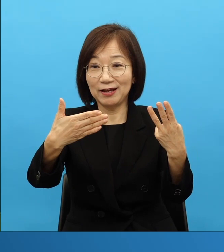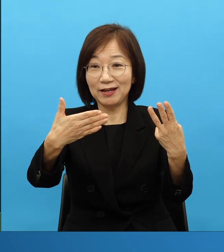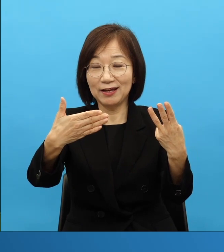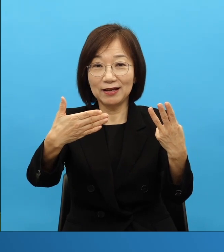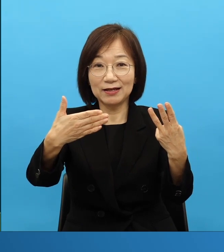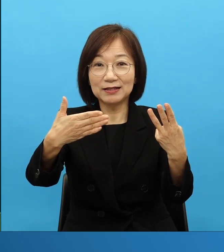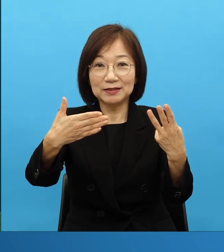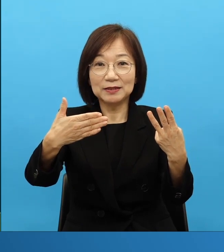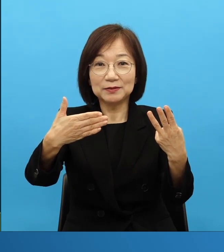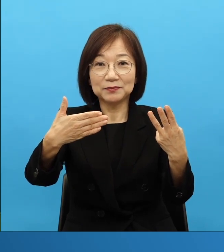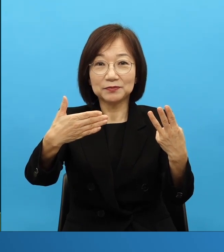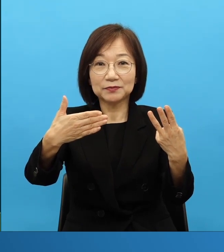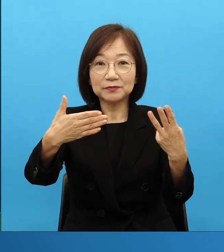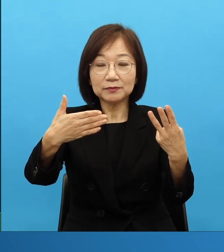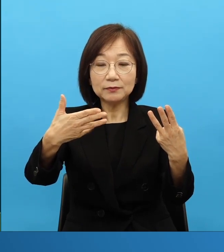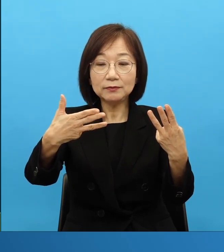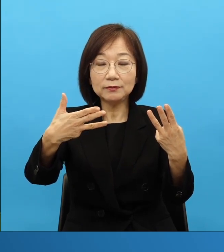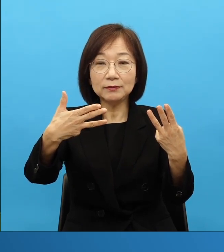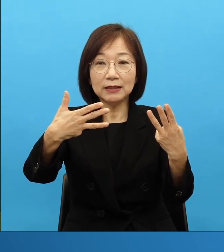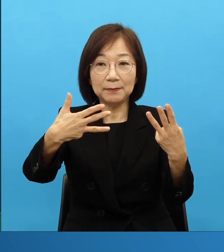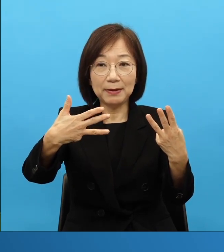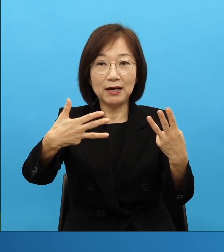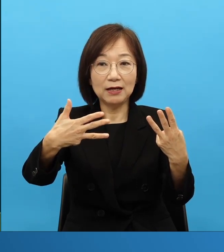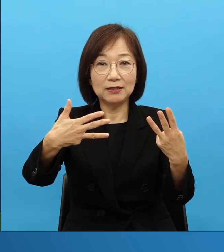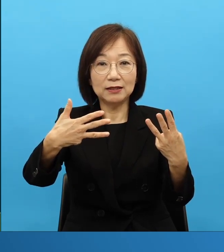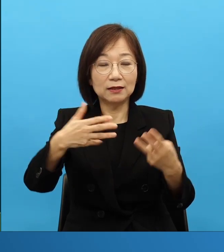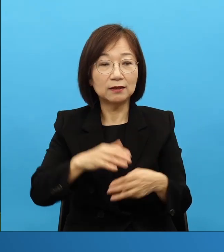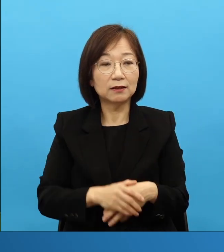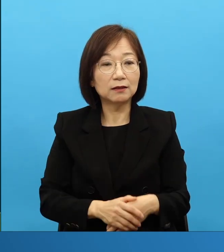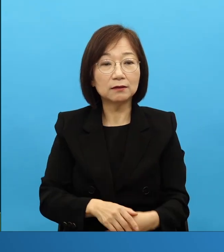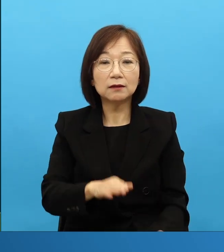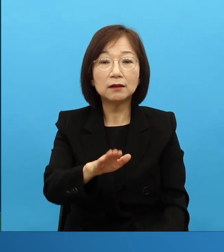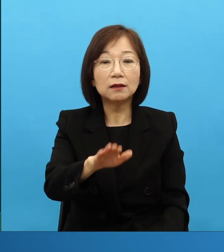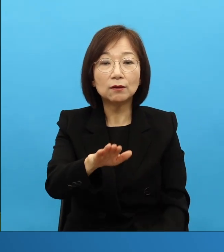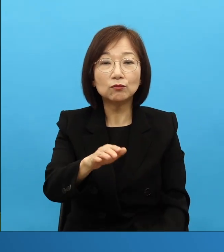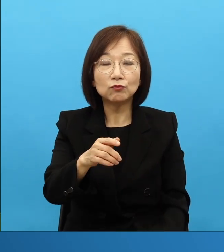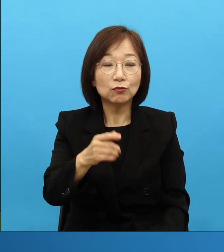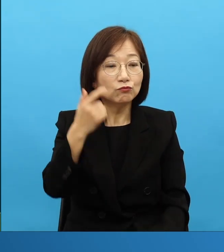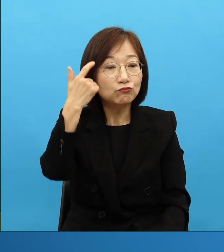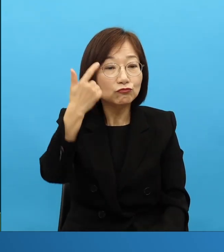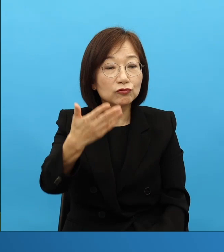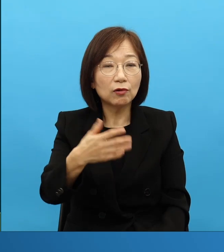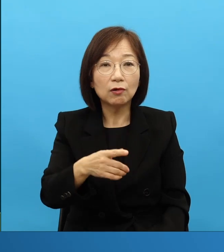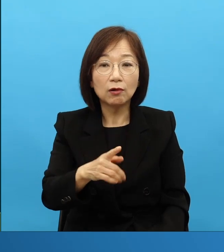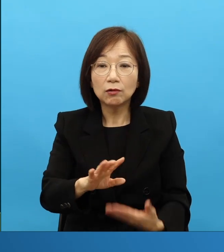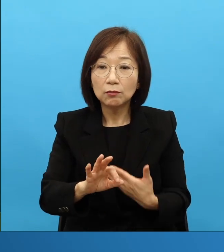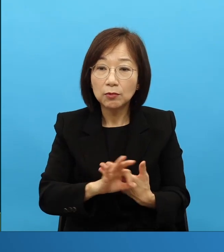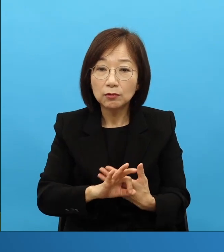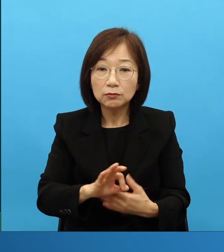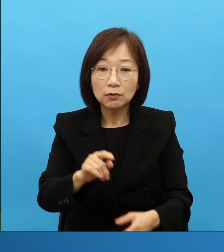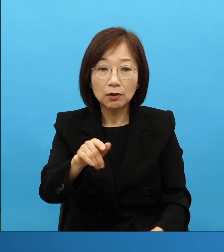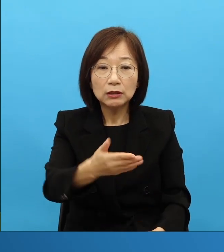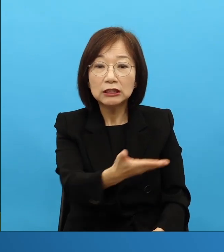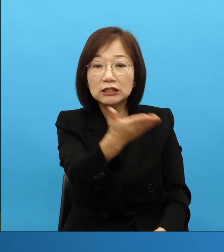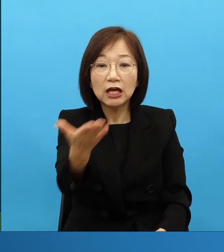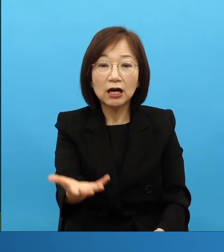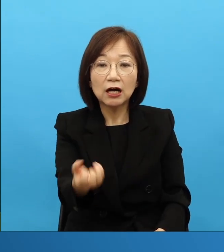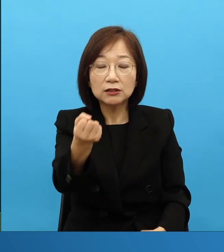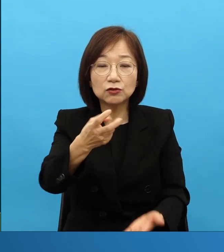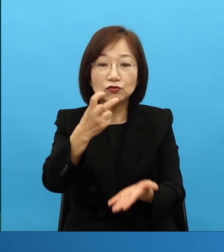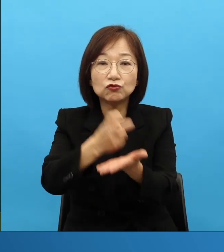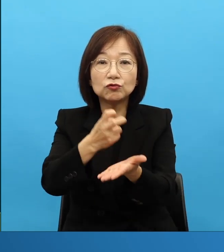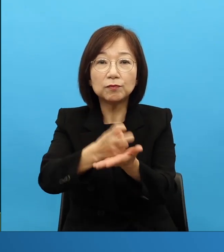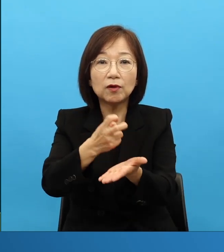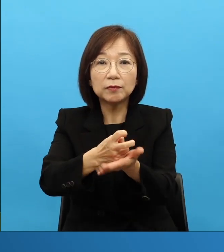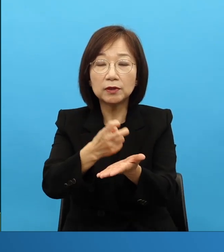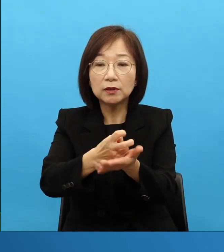앞에 마지막 8절에 뭐라고 되어 있냐면은 그러면 너희들의 율법이 나은 건 뭐냐? And so Paul 나